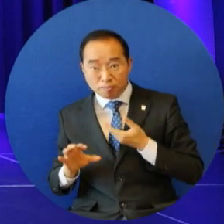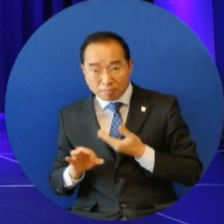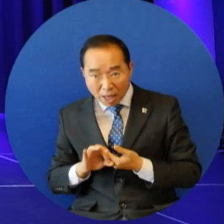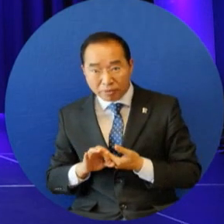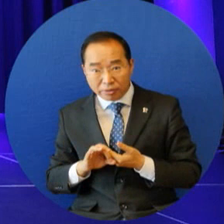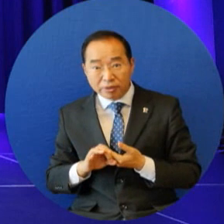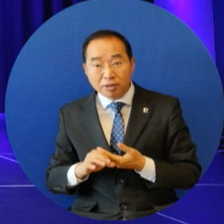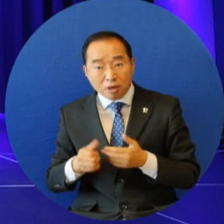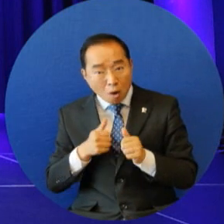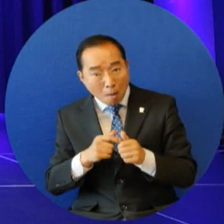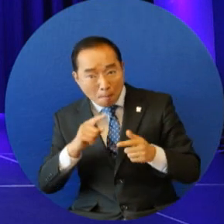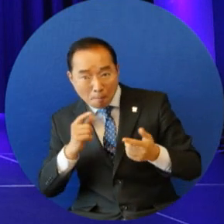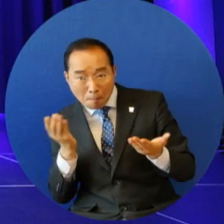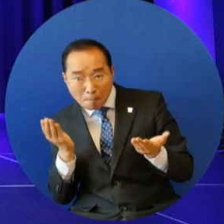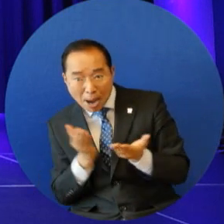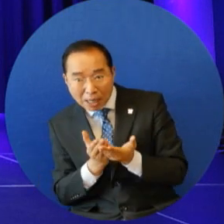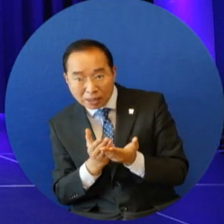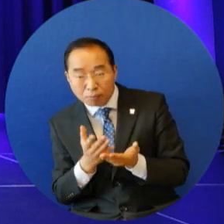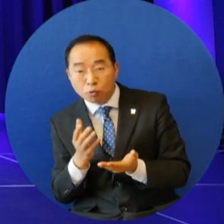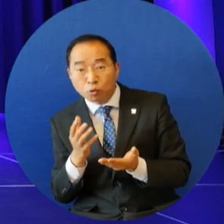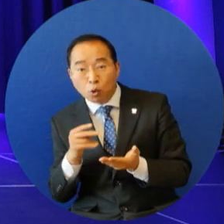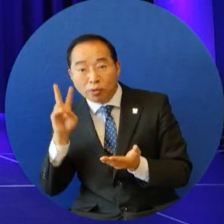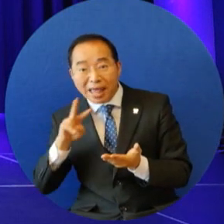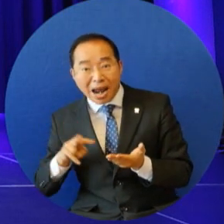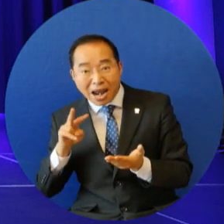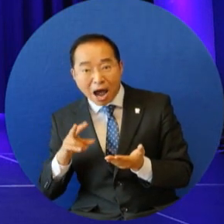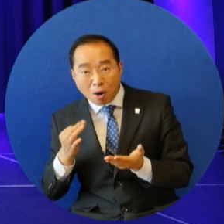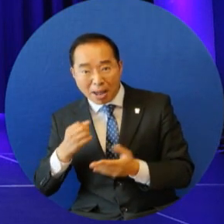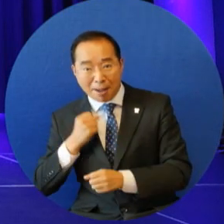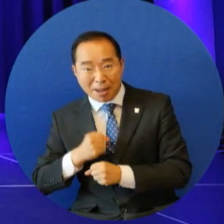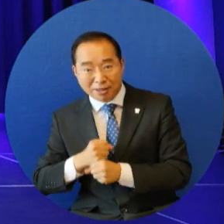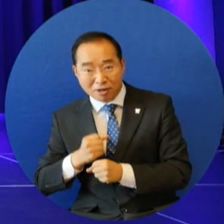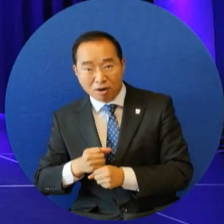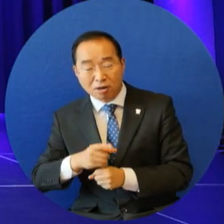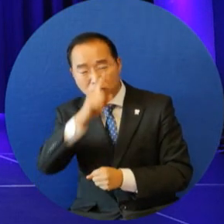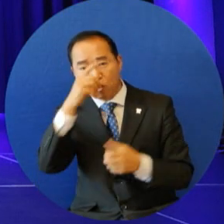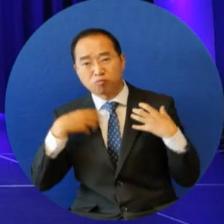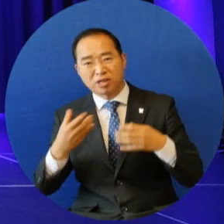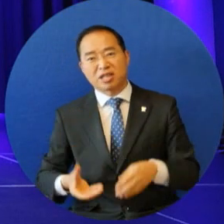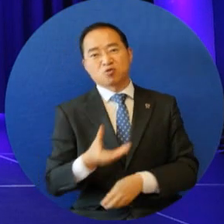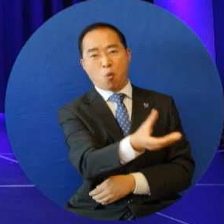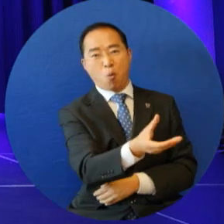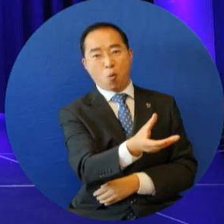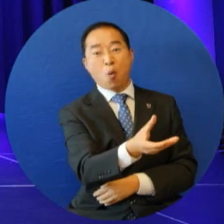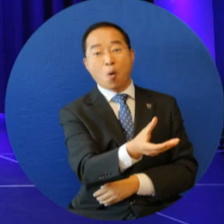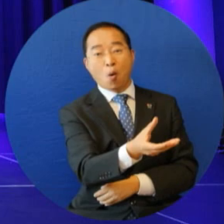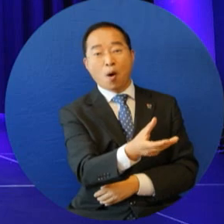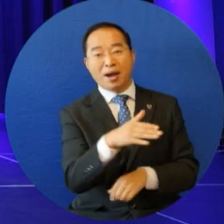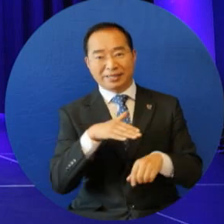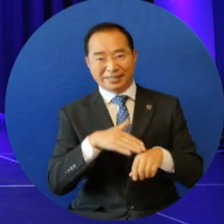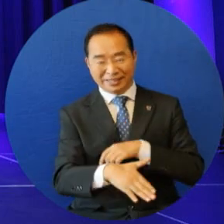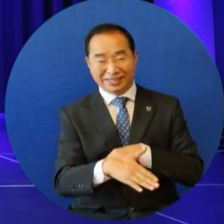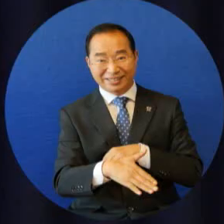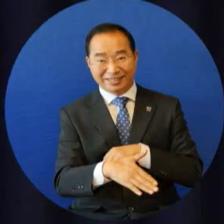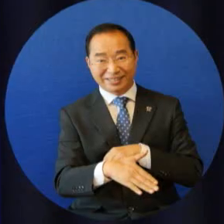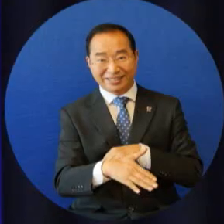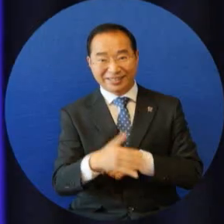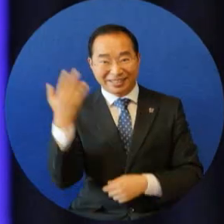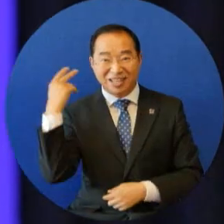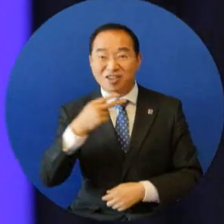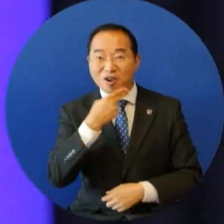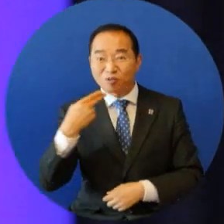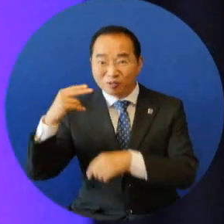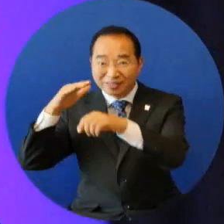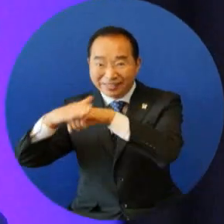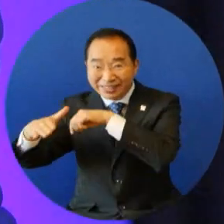받아서 거기에 해당되는 만큼의 달러를 미국 정부에게 주게 되는 거죠. 이런